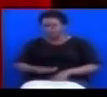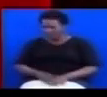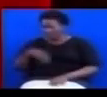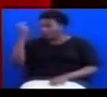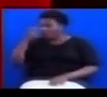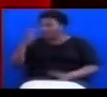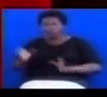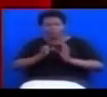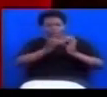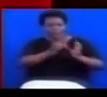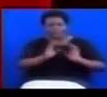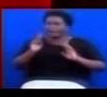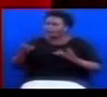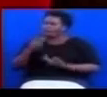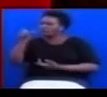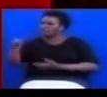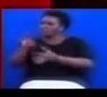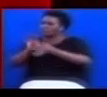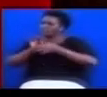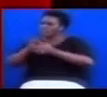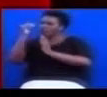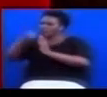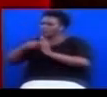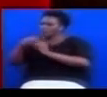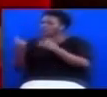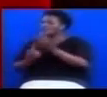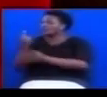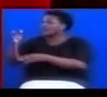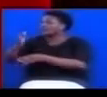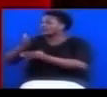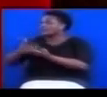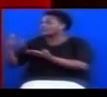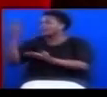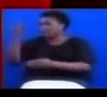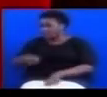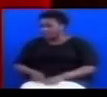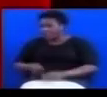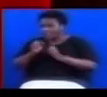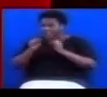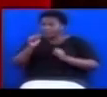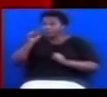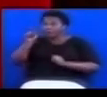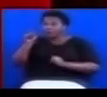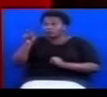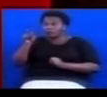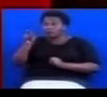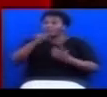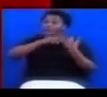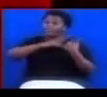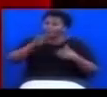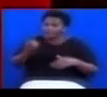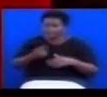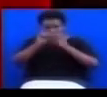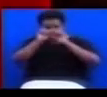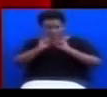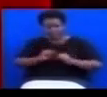au mtu wa kushirikiana naye kwenye kazi ya uchimbaji kutoka mahali popote. Wajibu mmoja tu ambao anaye huyo anayetafuta mbia. Kwanza